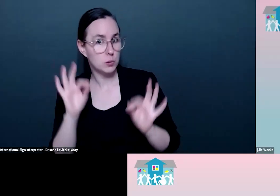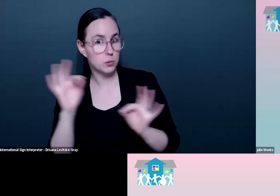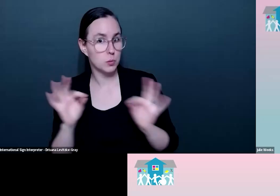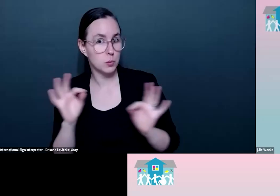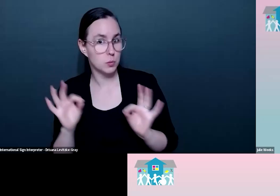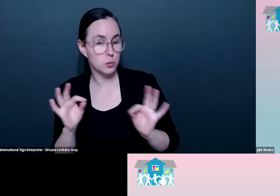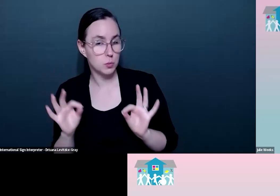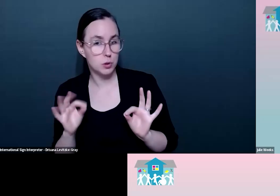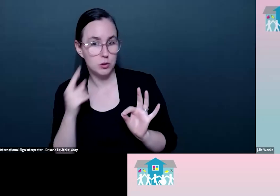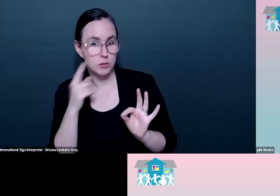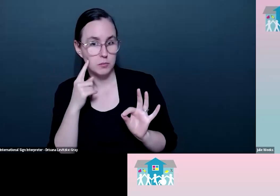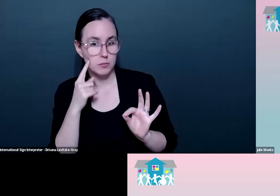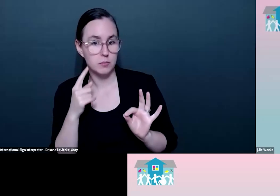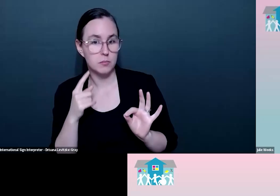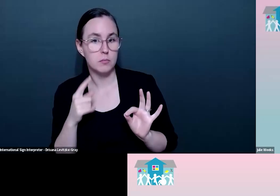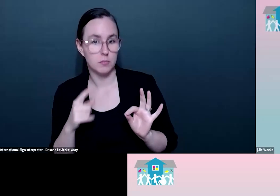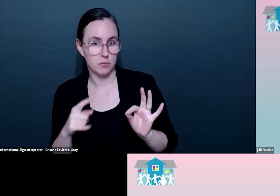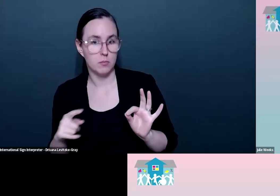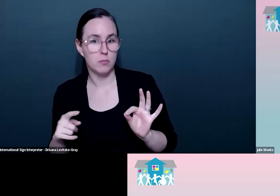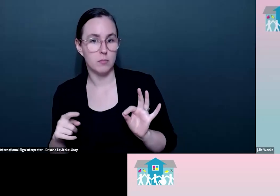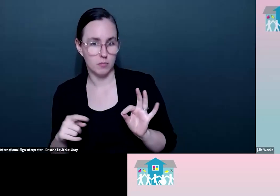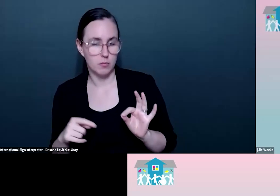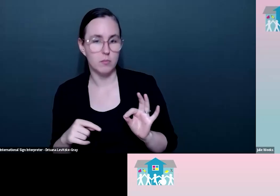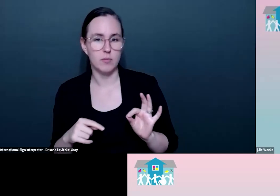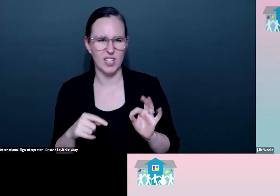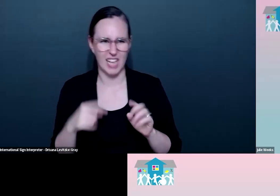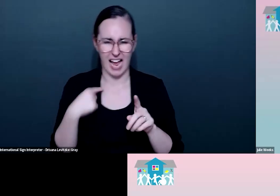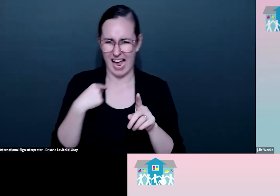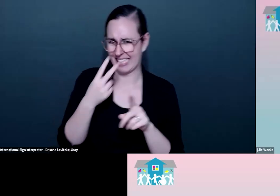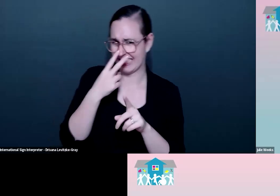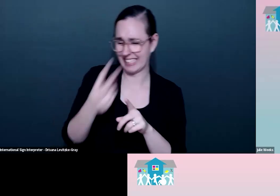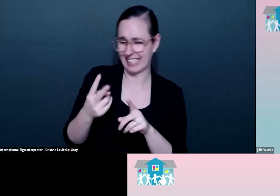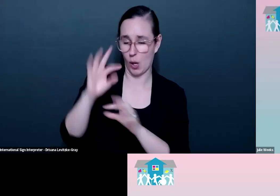Il y a plus de questions. Kashi demande